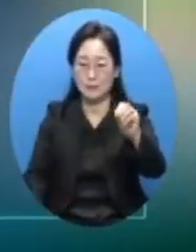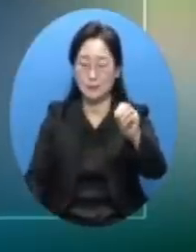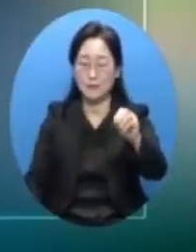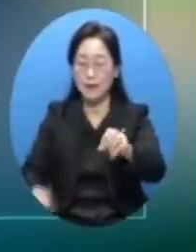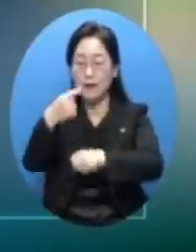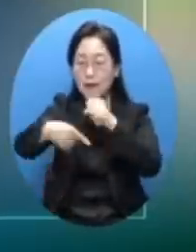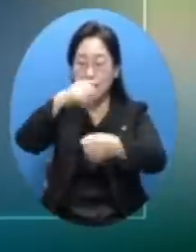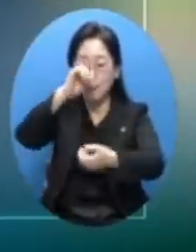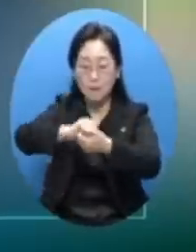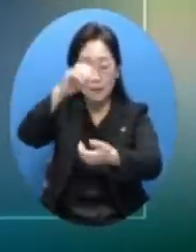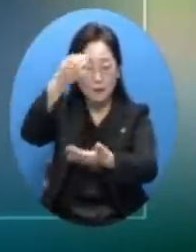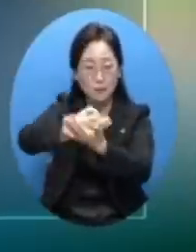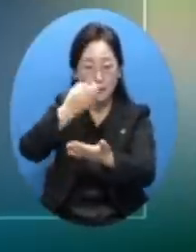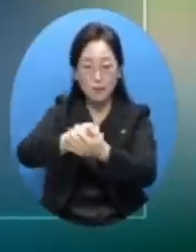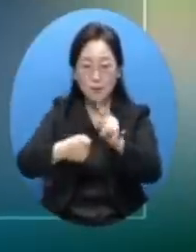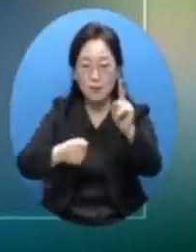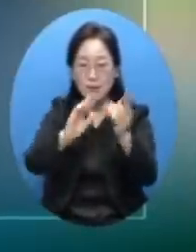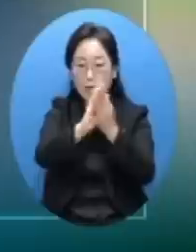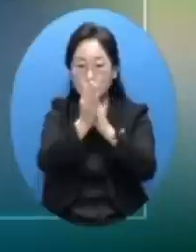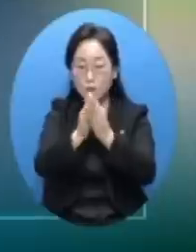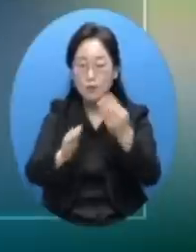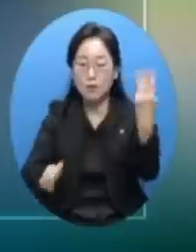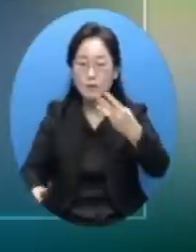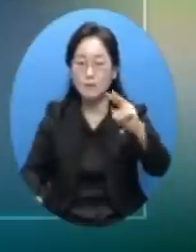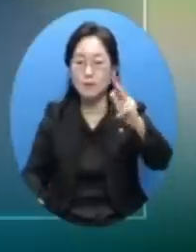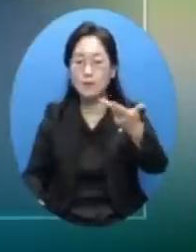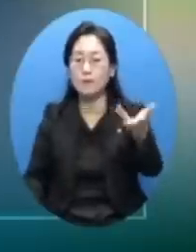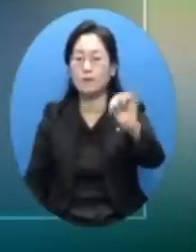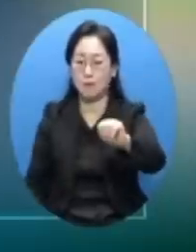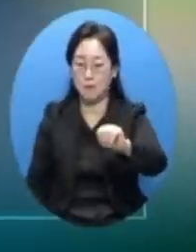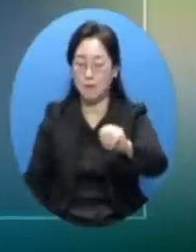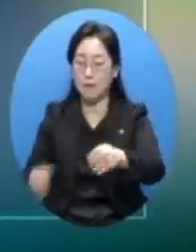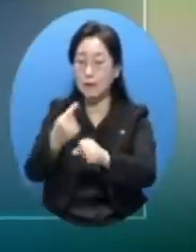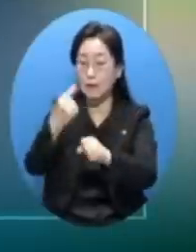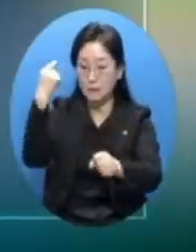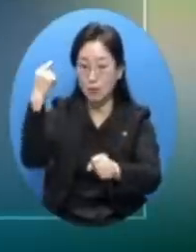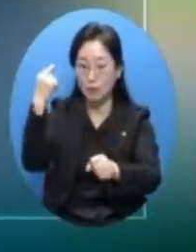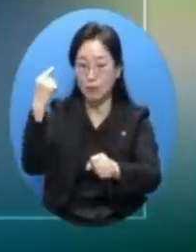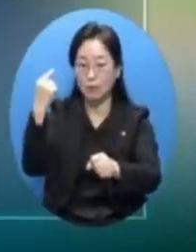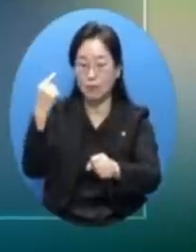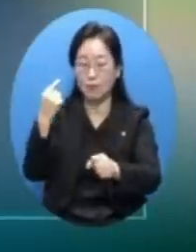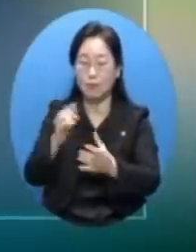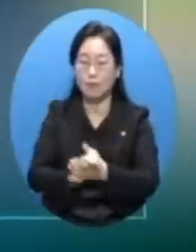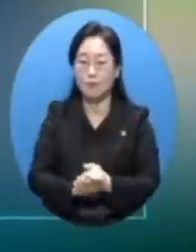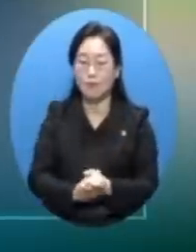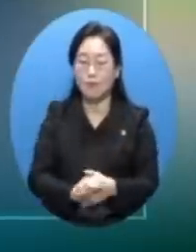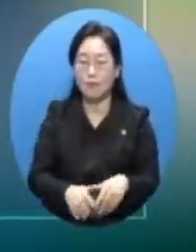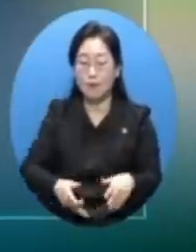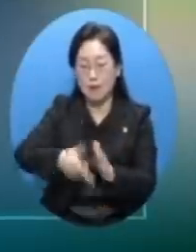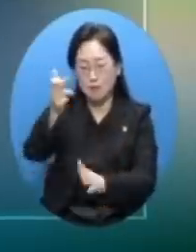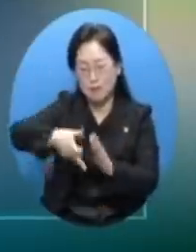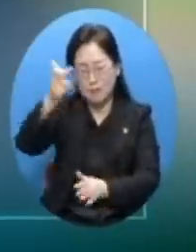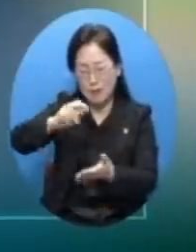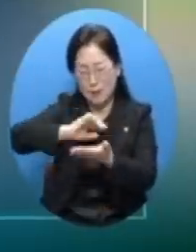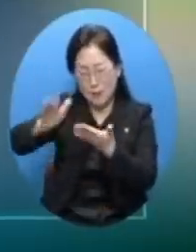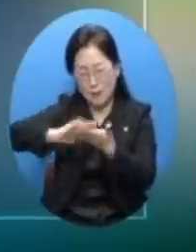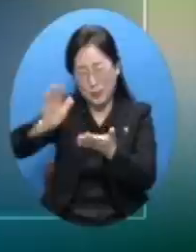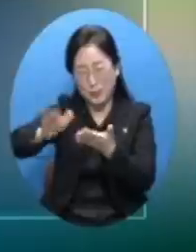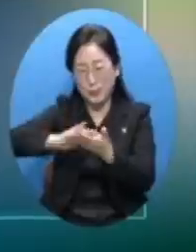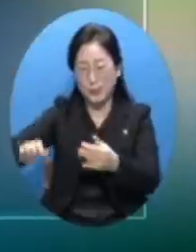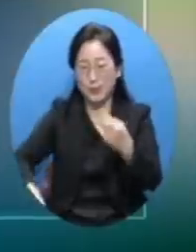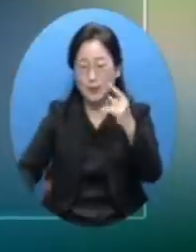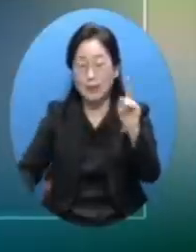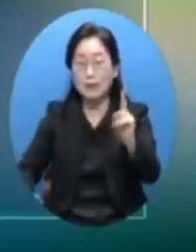1년에 매출액이 1조 3,700억입니다 작년도 기준입니다. 그러니까 피자를 얼마나 많이 팔면 1조